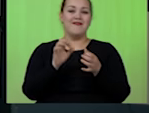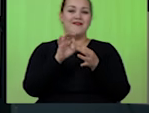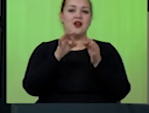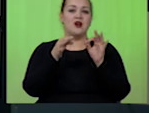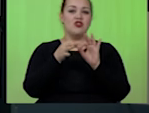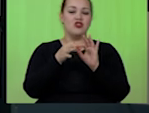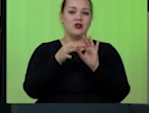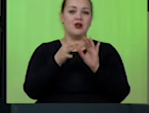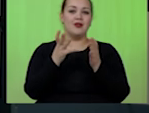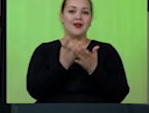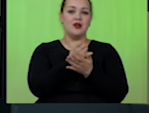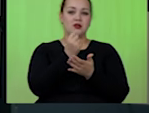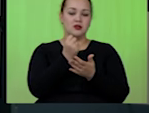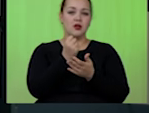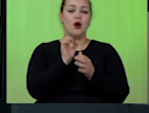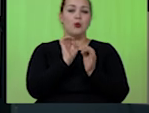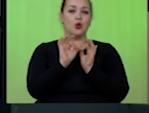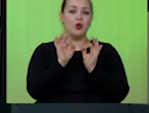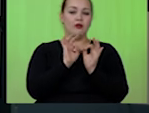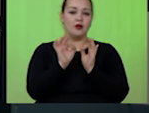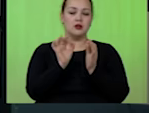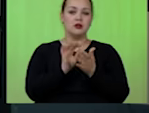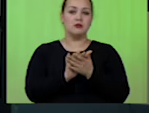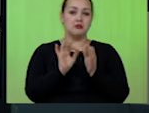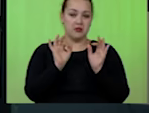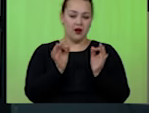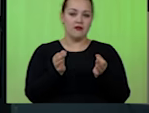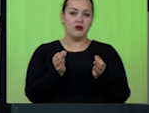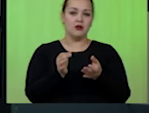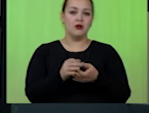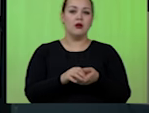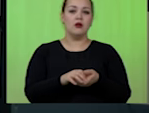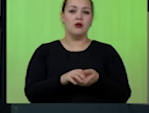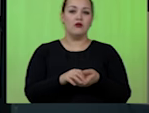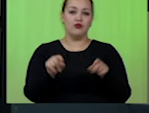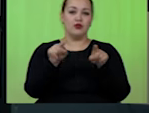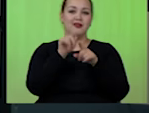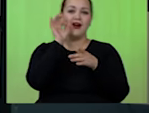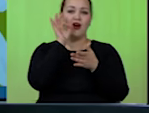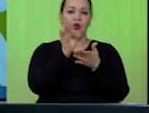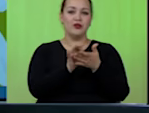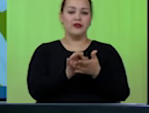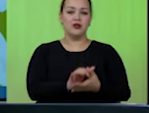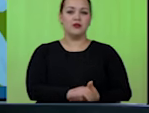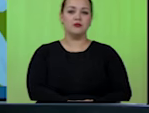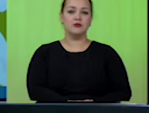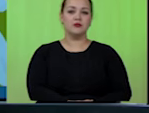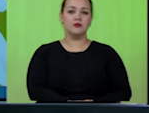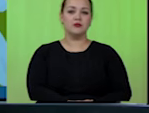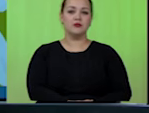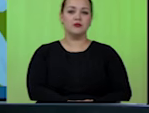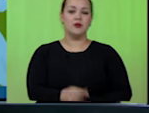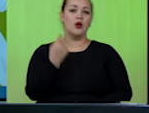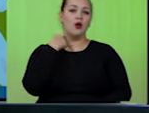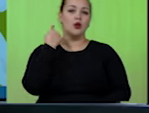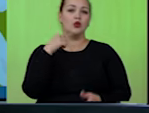выражения. Проверьте, пожалуйста, правильный ли у вас получился ответ. В 9 номере